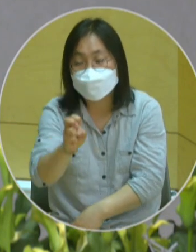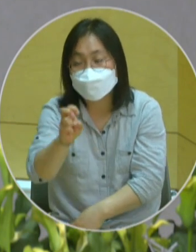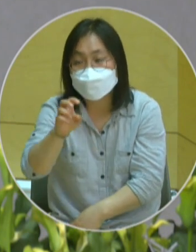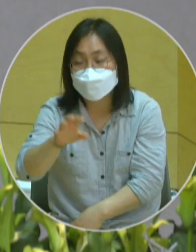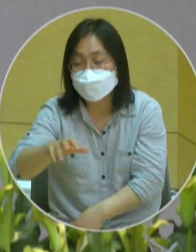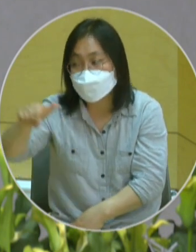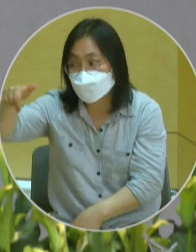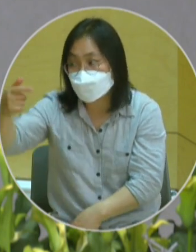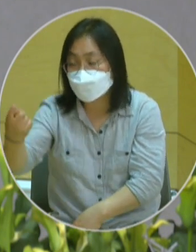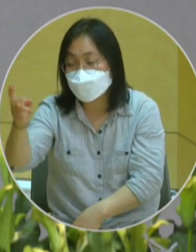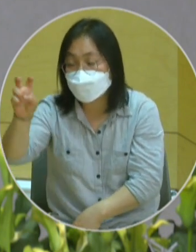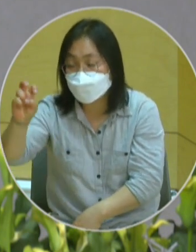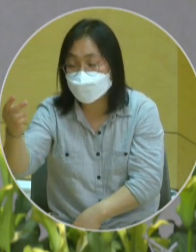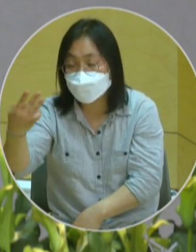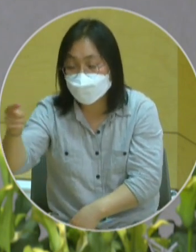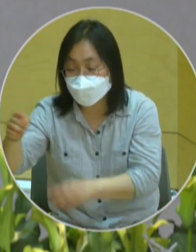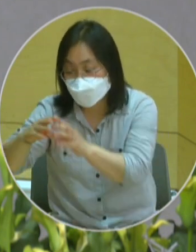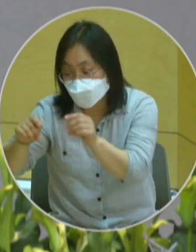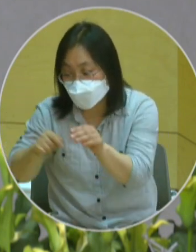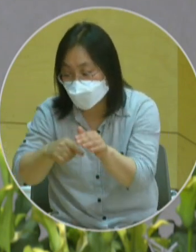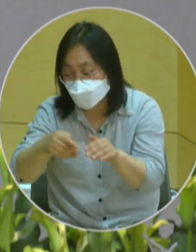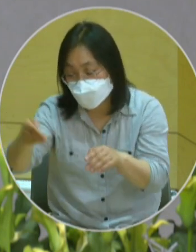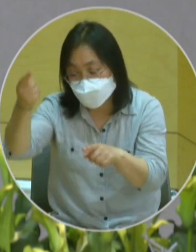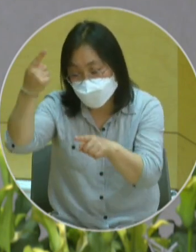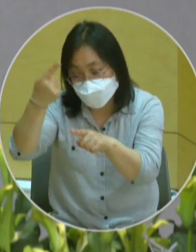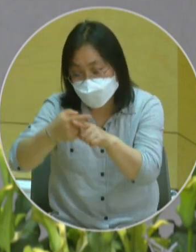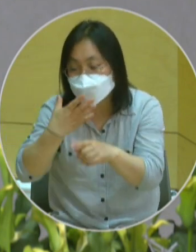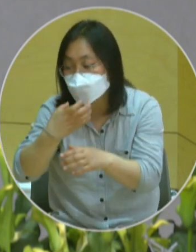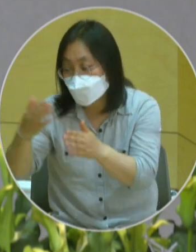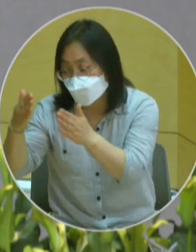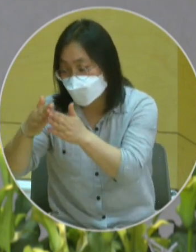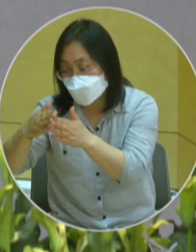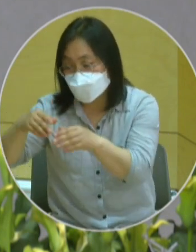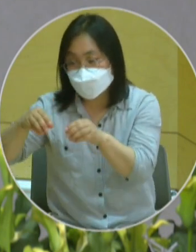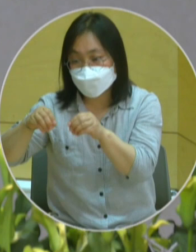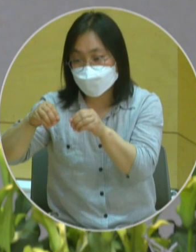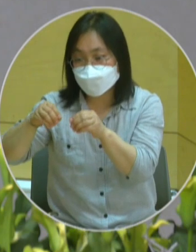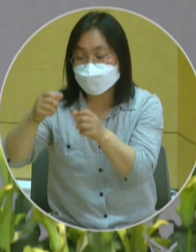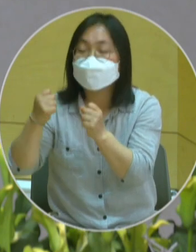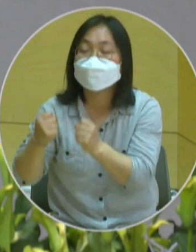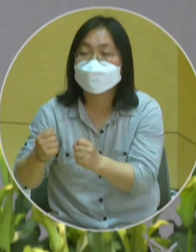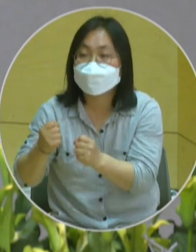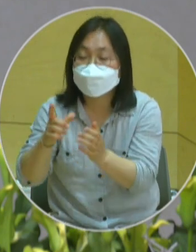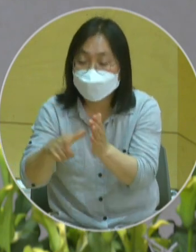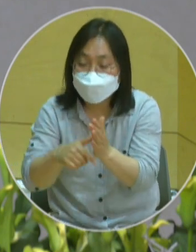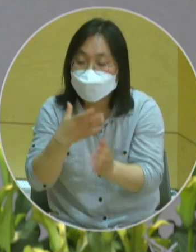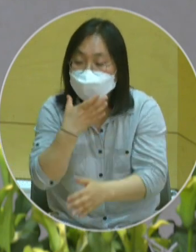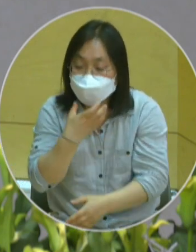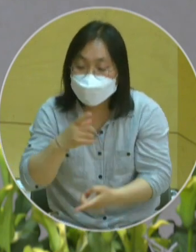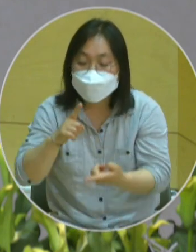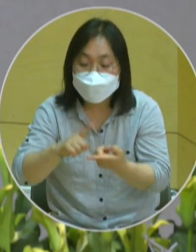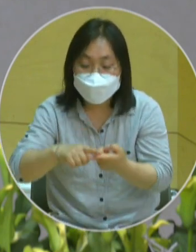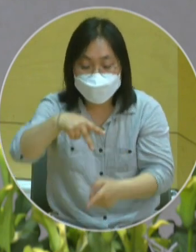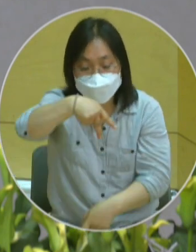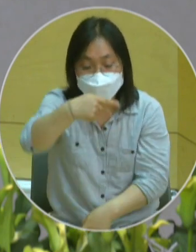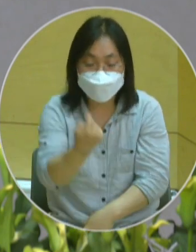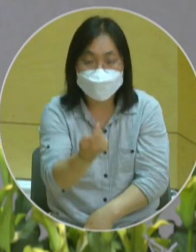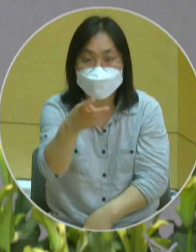잠깐 멈추어서 계십니다. 멈춰 계실 때 하나님께서 이 아브라함에게 소돔과 고모라에 대한 말씀을